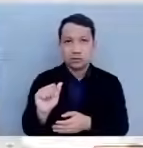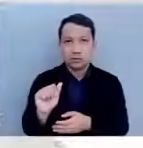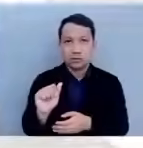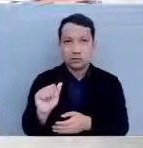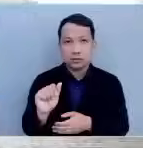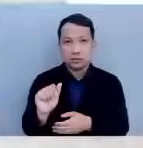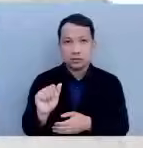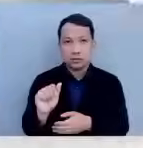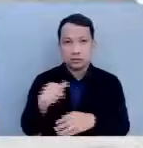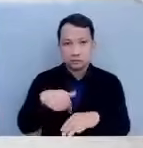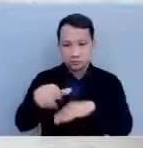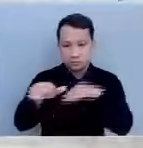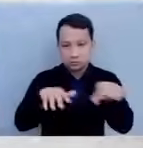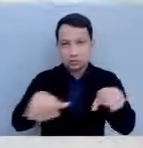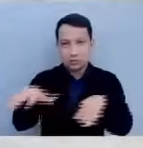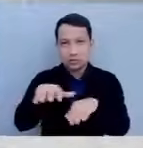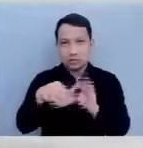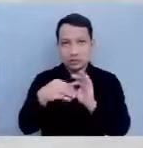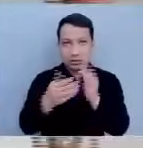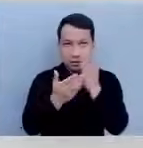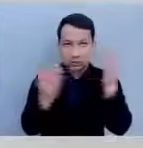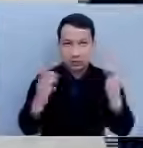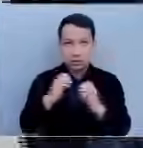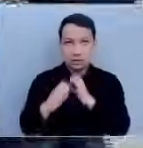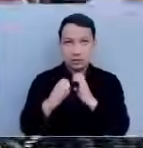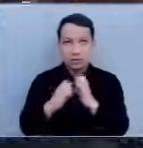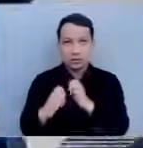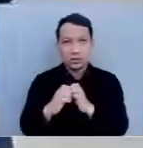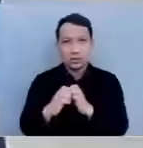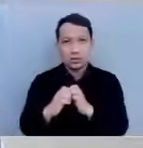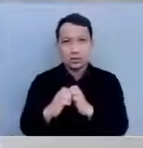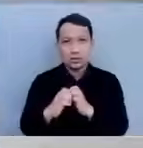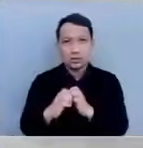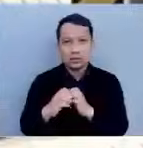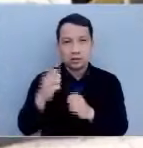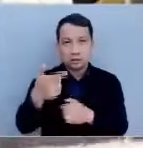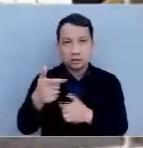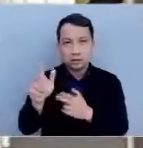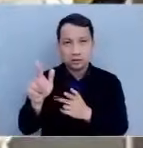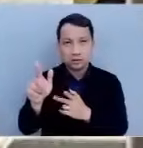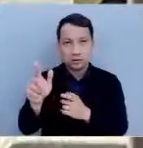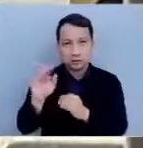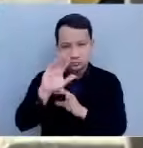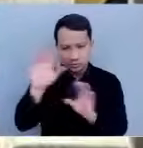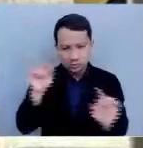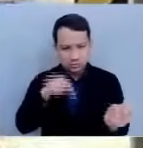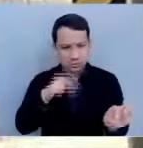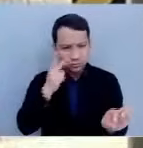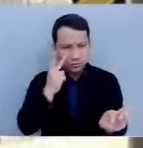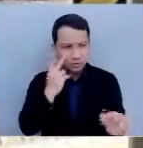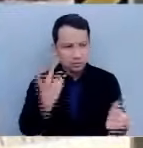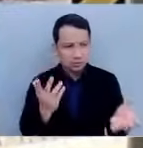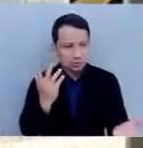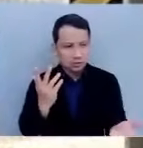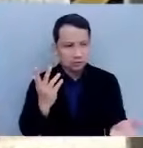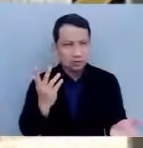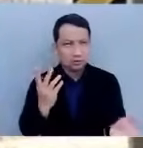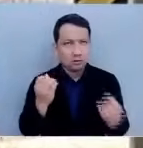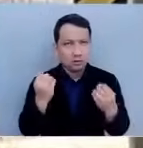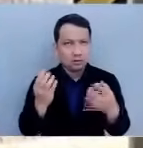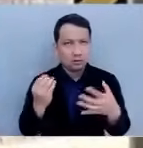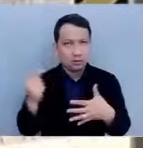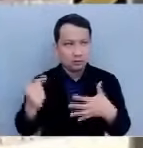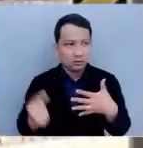na nakadeploy sa bahagi ng EDSA Connecticut or sa may Green Hills, napansin na talaga nila na masyado ng marami